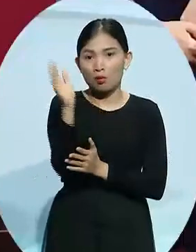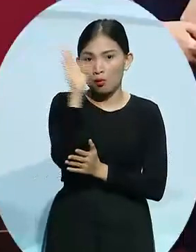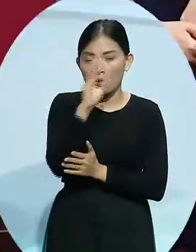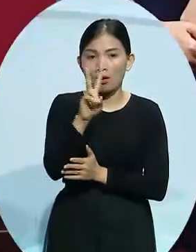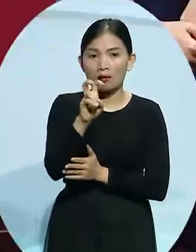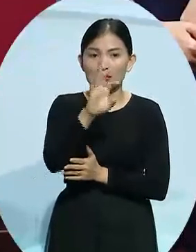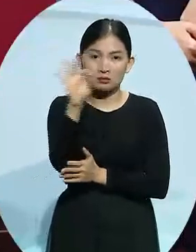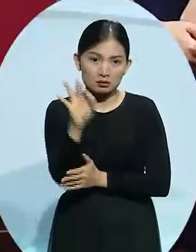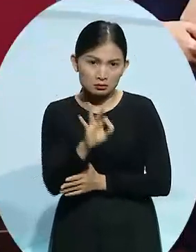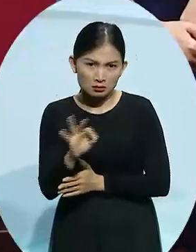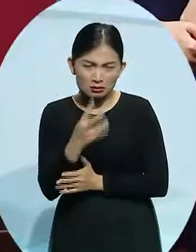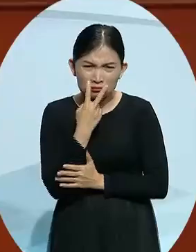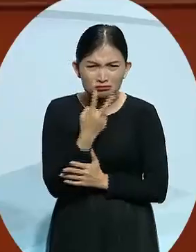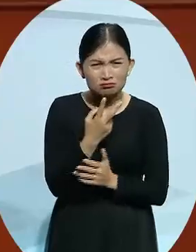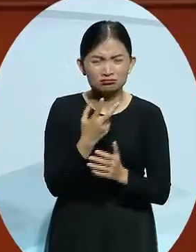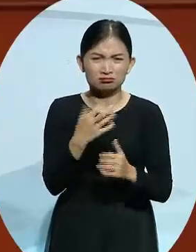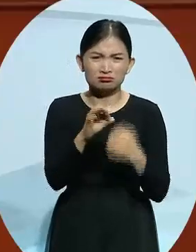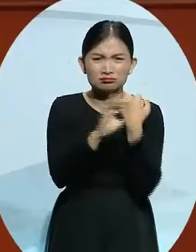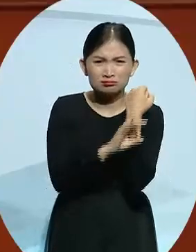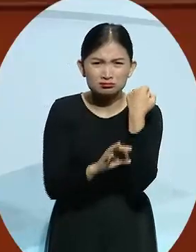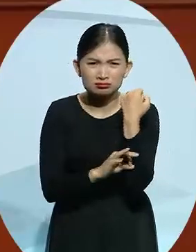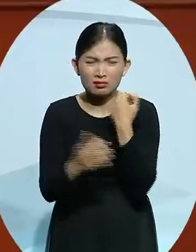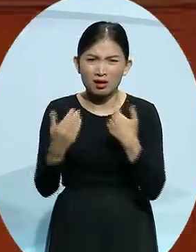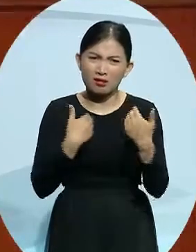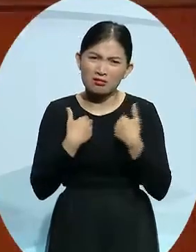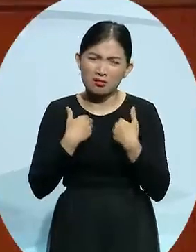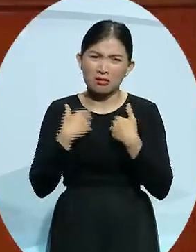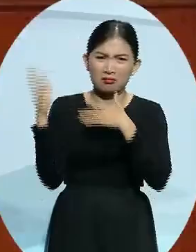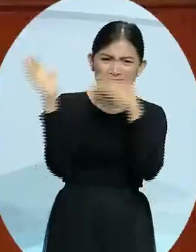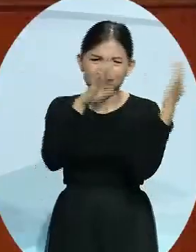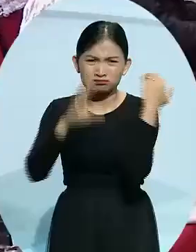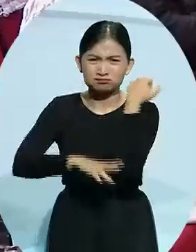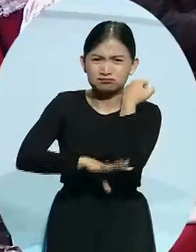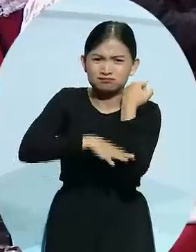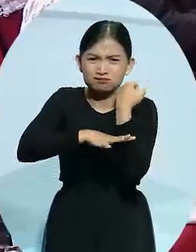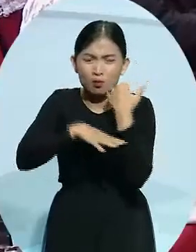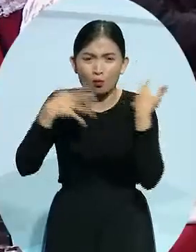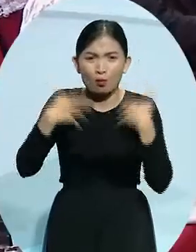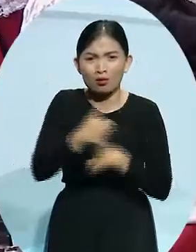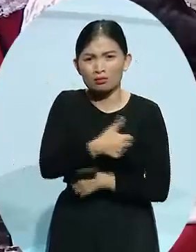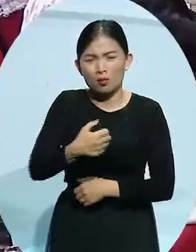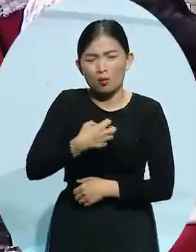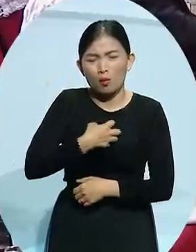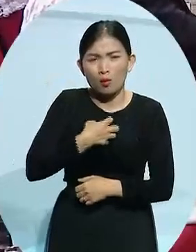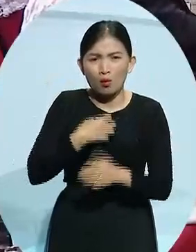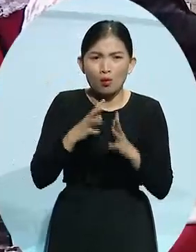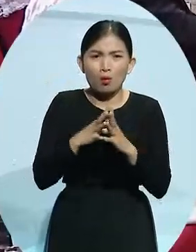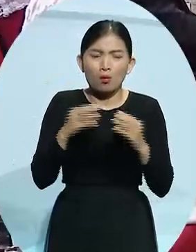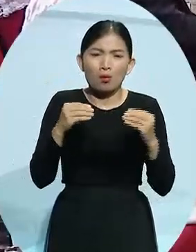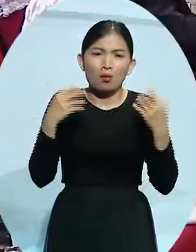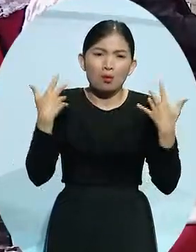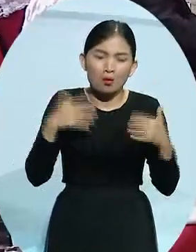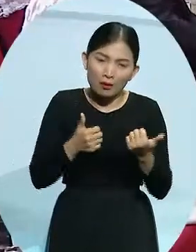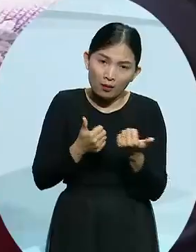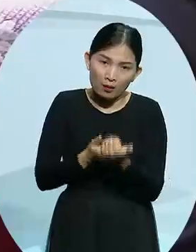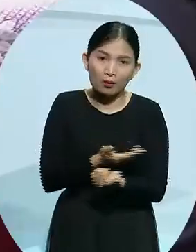trợ đều thuộc khu vực thường xuyên phải chịu ảnh hưởng nặng nề của bão lũ, thiên tai, đời sống người dân còn nhiều khó khăn. Đây cũng là một trong những hoạt động